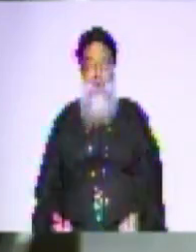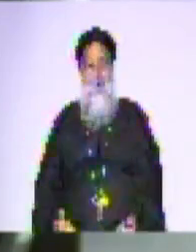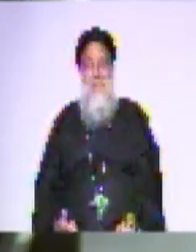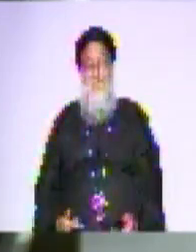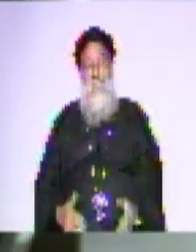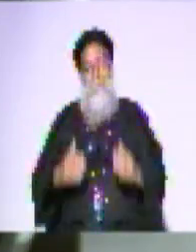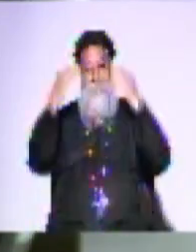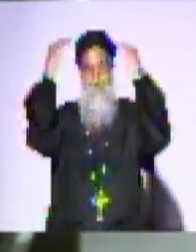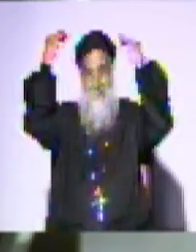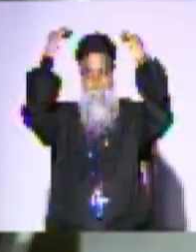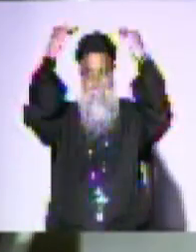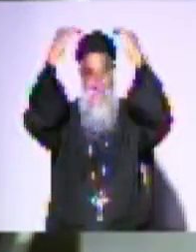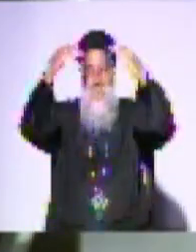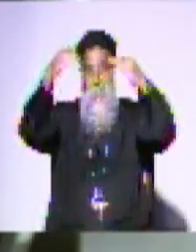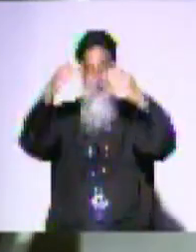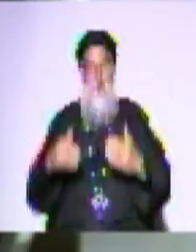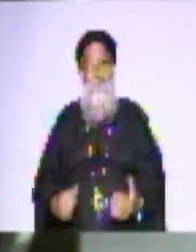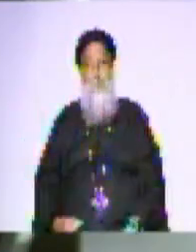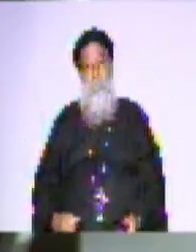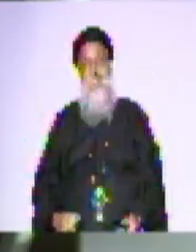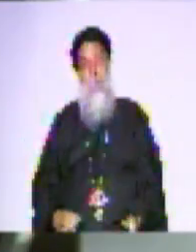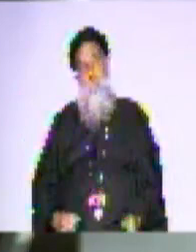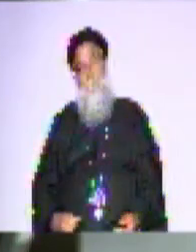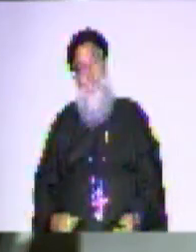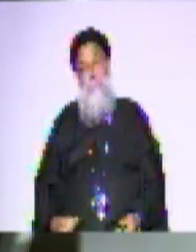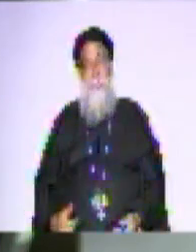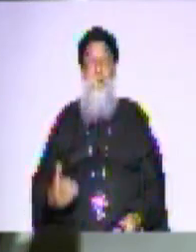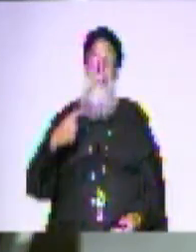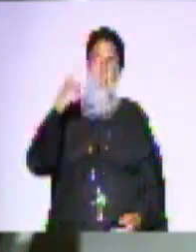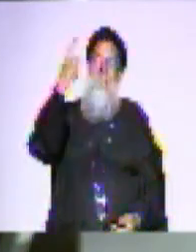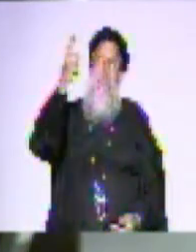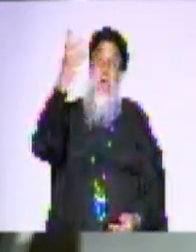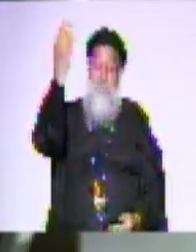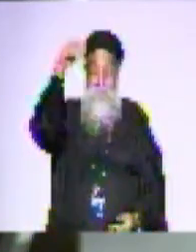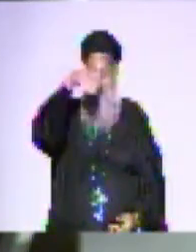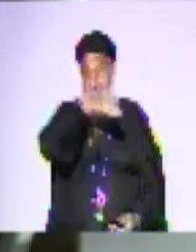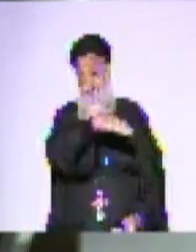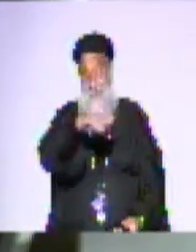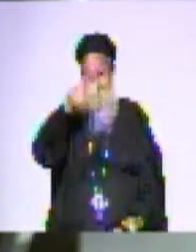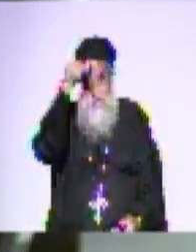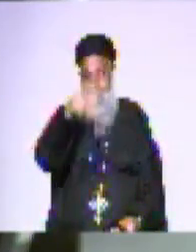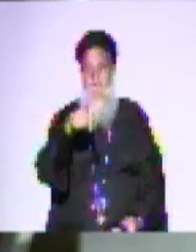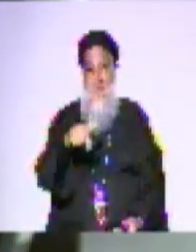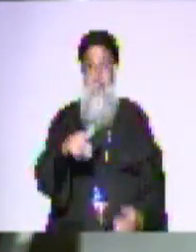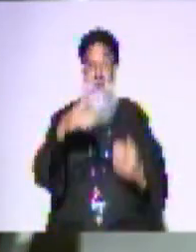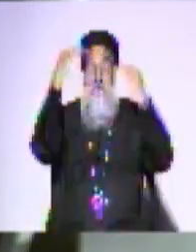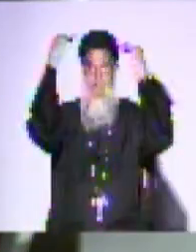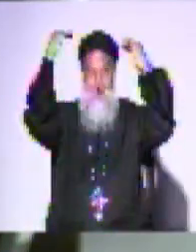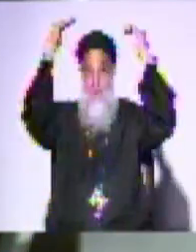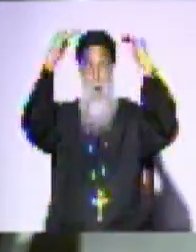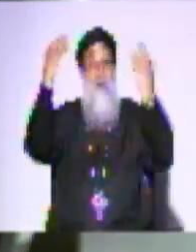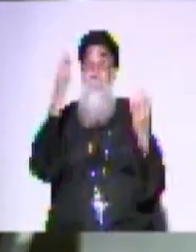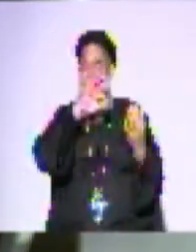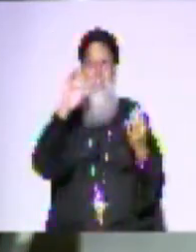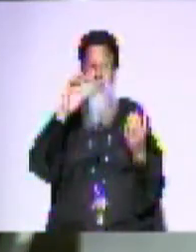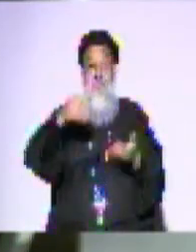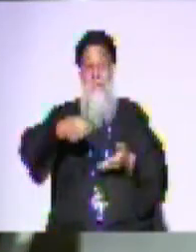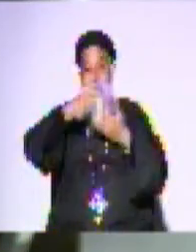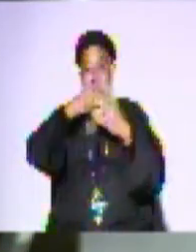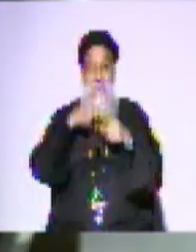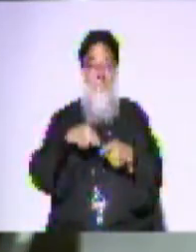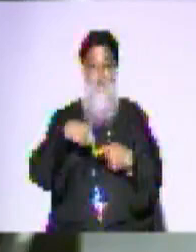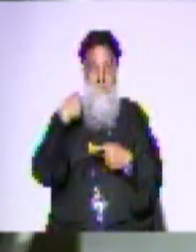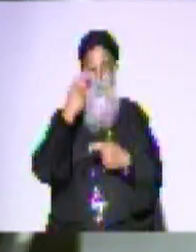سماء يعني ينسب إلى الله كسماء يعني. صحيح إحنا